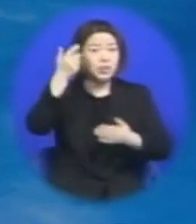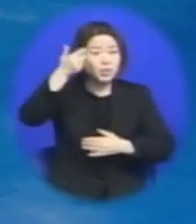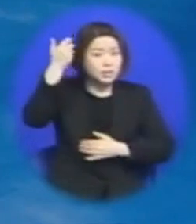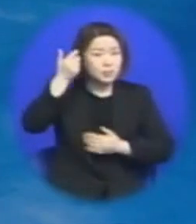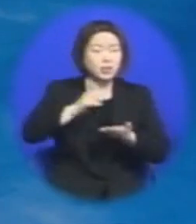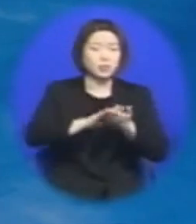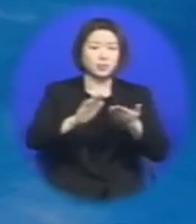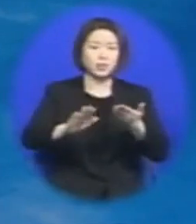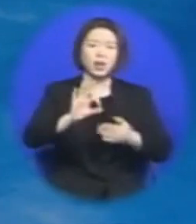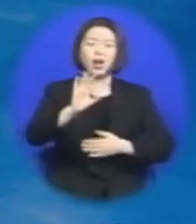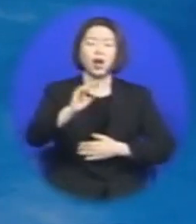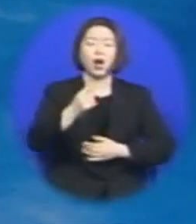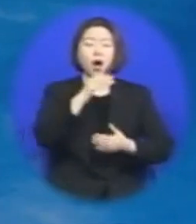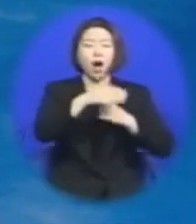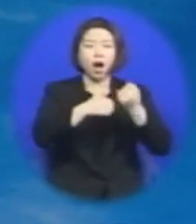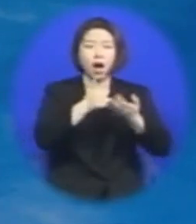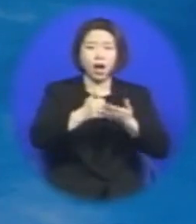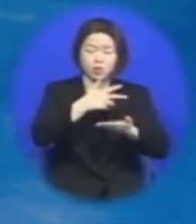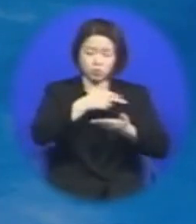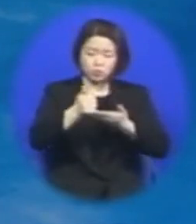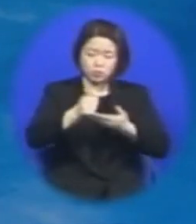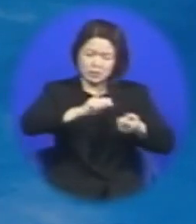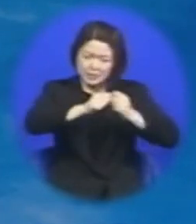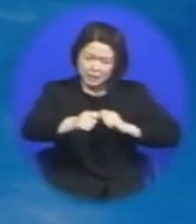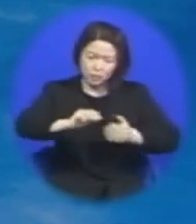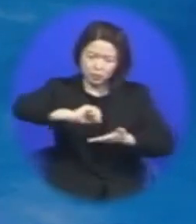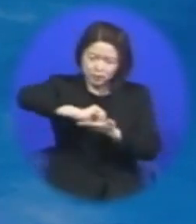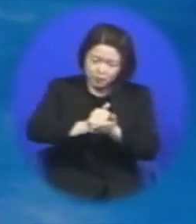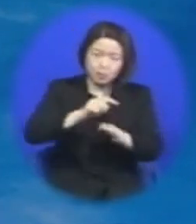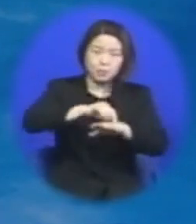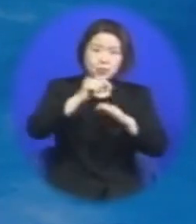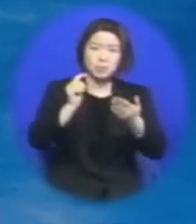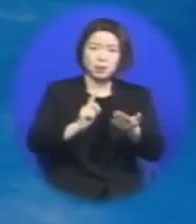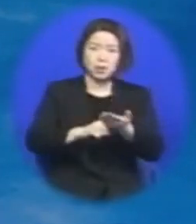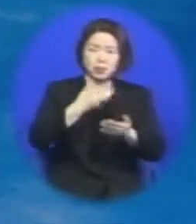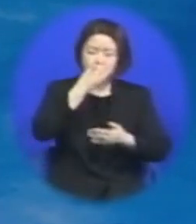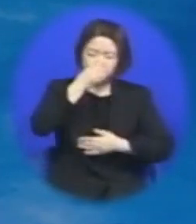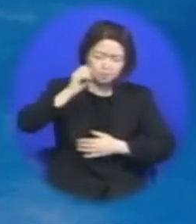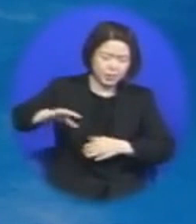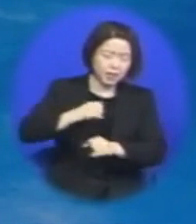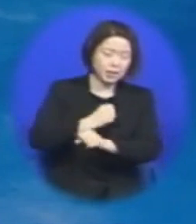오 하나님 주님은 찢겨지고 짓밟힌 마음을 멸시하지